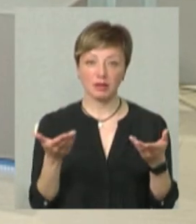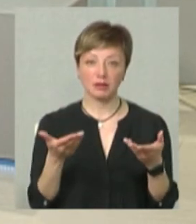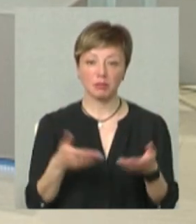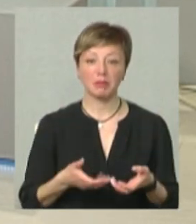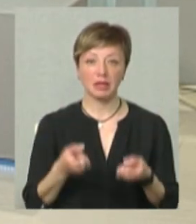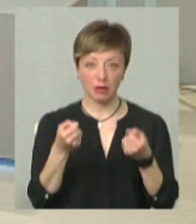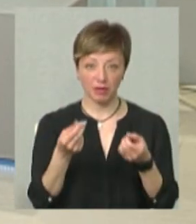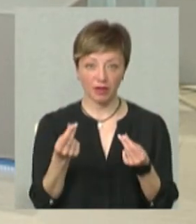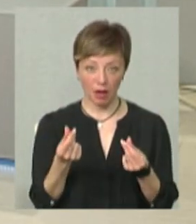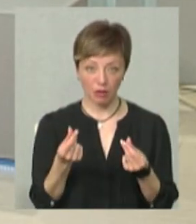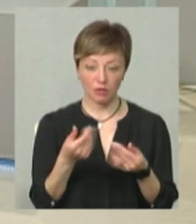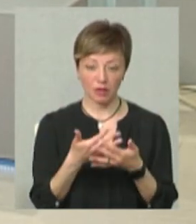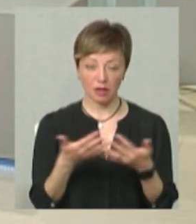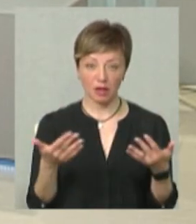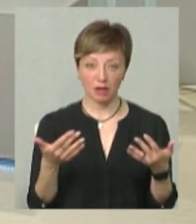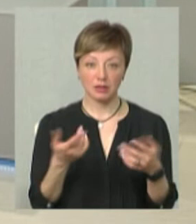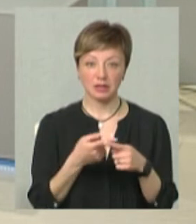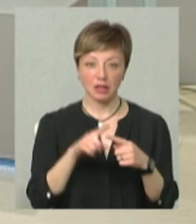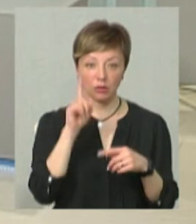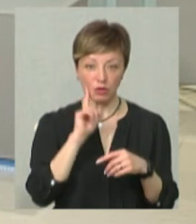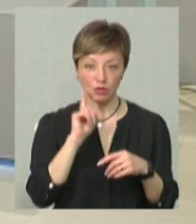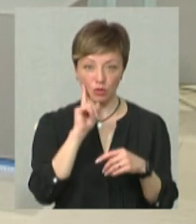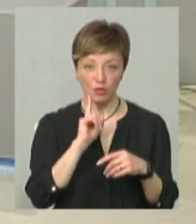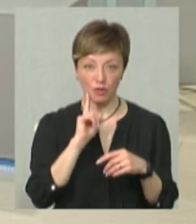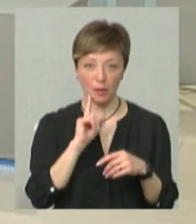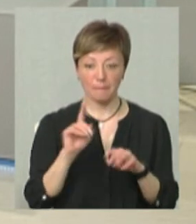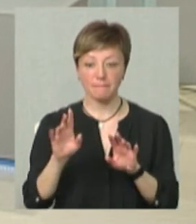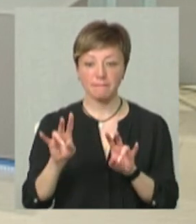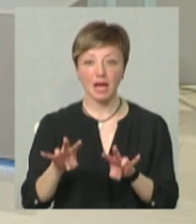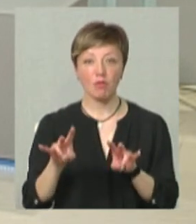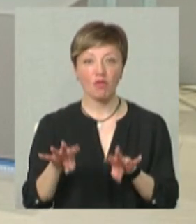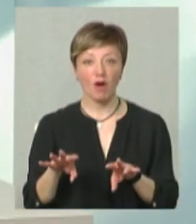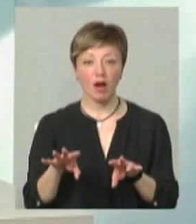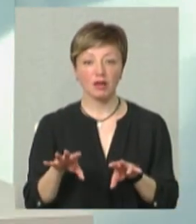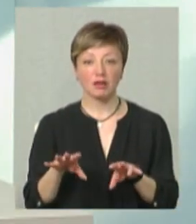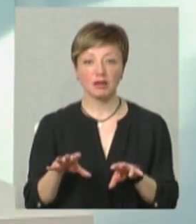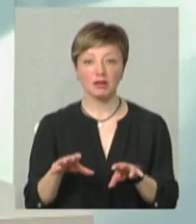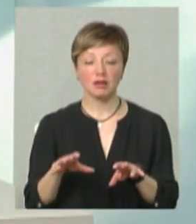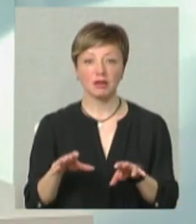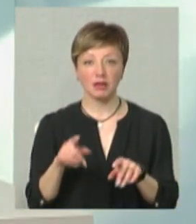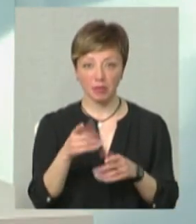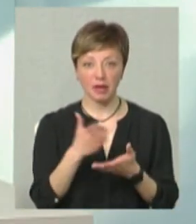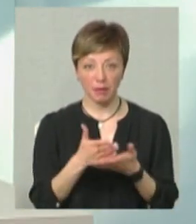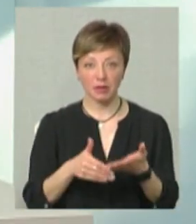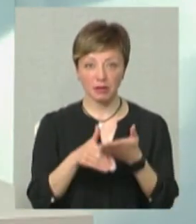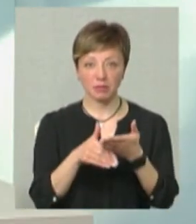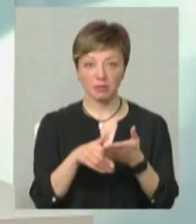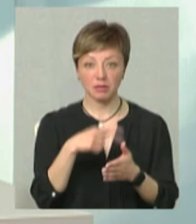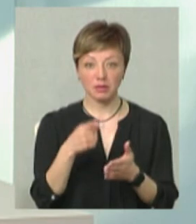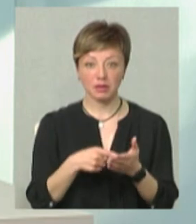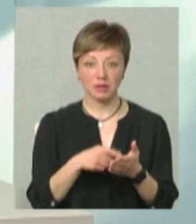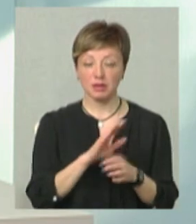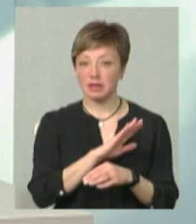якась підтримка, і фінансова, і так далі. Оце тимчасове перебування, то, що збирають дітей, там є якась підтримка? Ніякої.